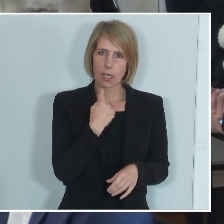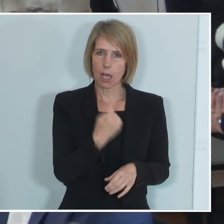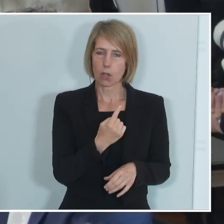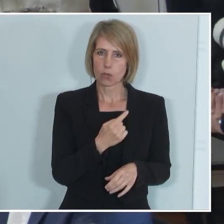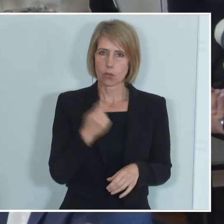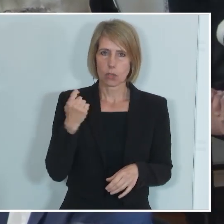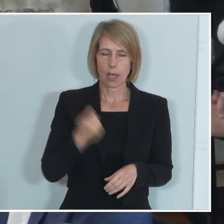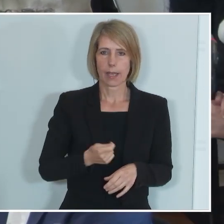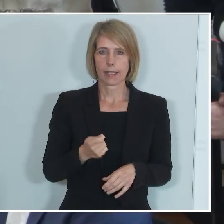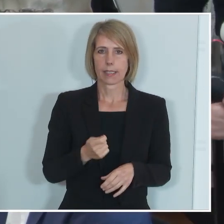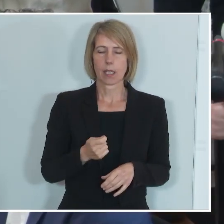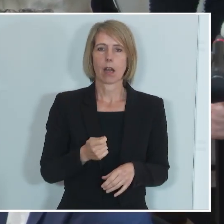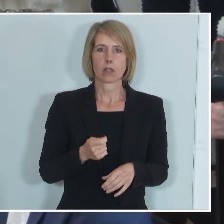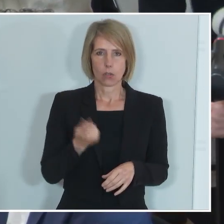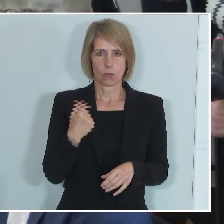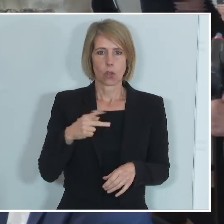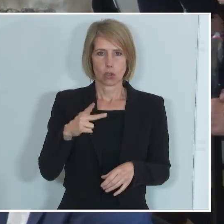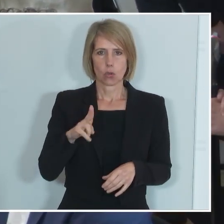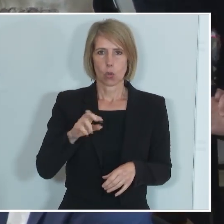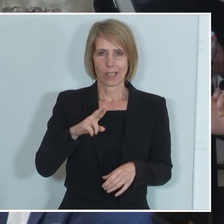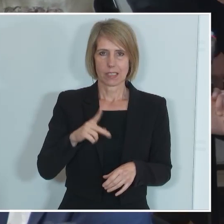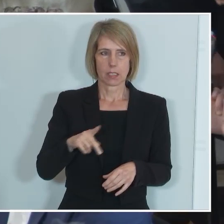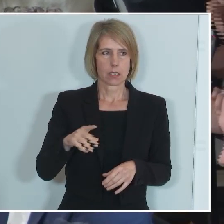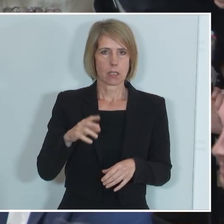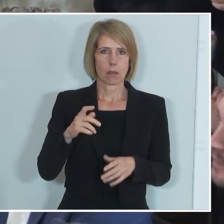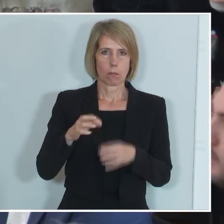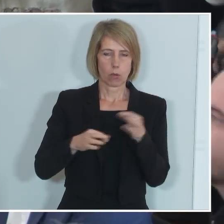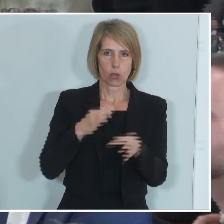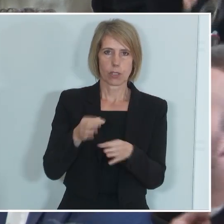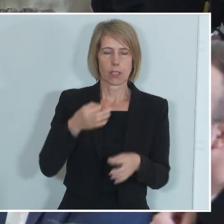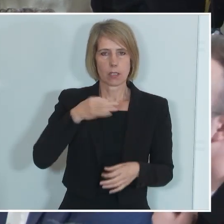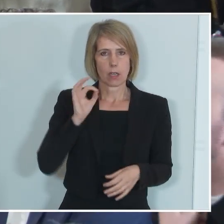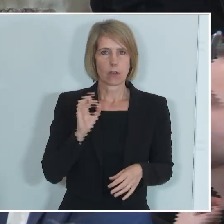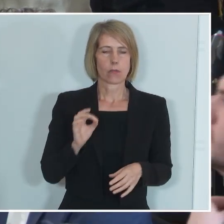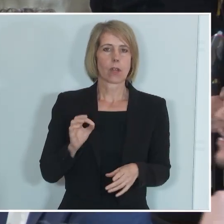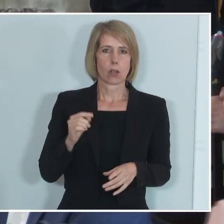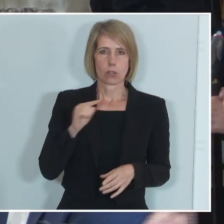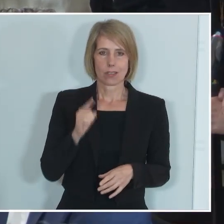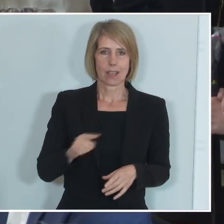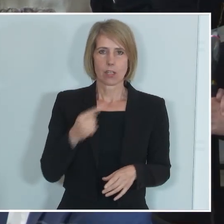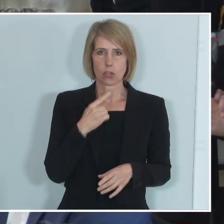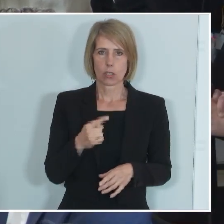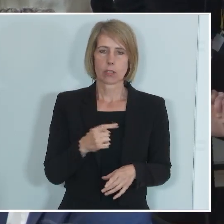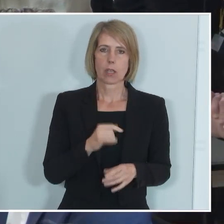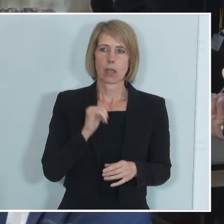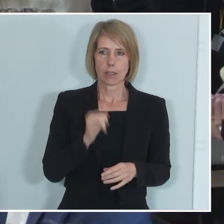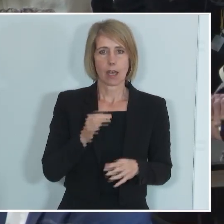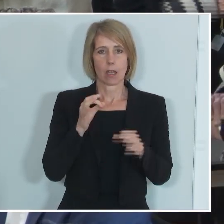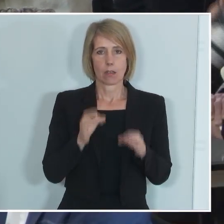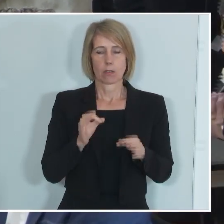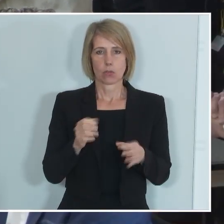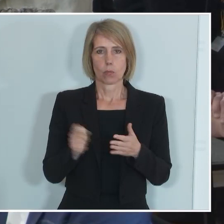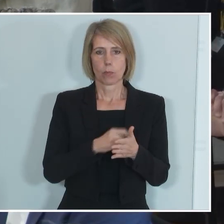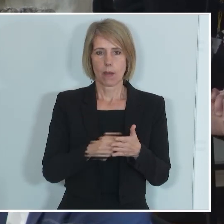des Kurzprozesses. Da hat die Ministerkollegin Sadic sinngemäß gesagt, die ÖVP muss halt dann auch in Superwahljahrzeiten